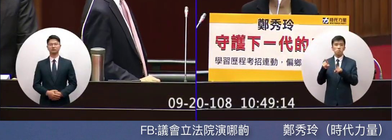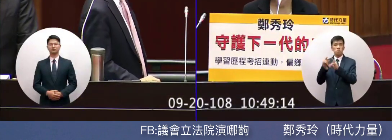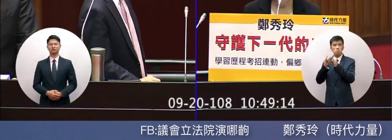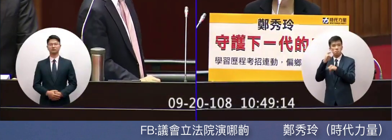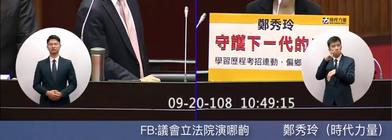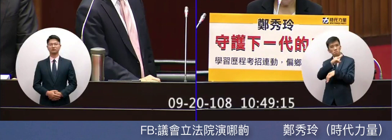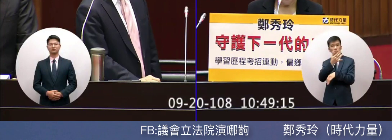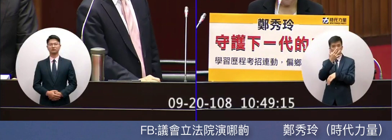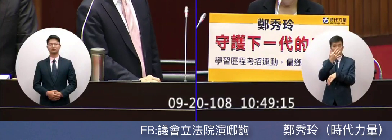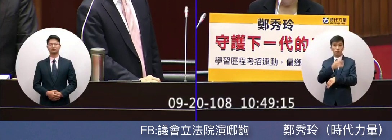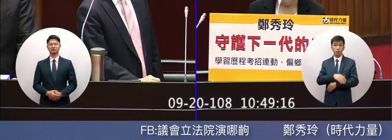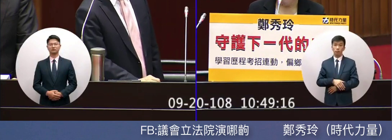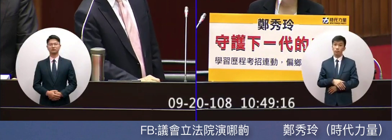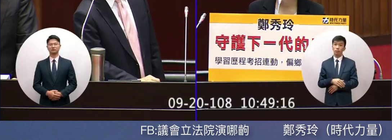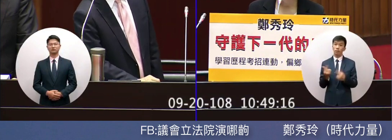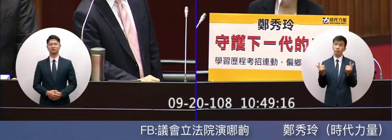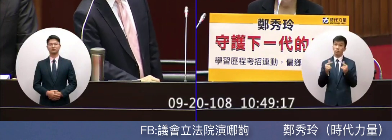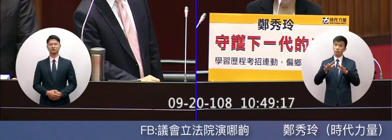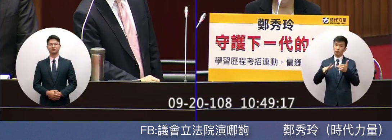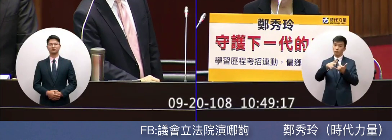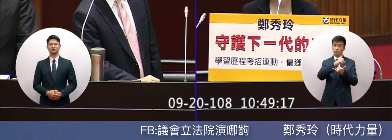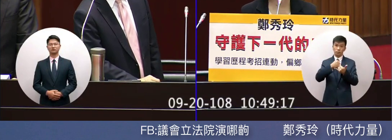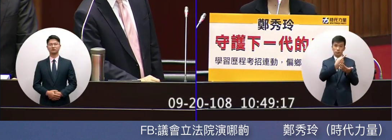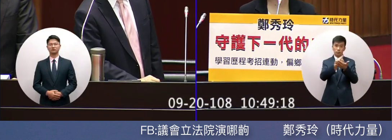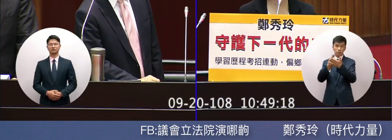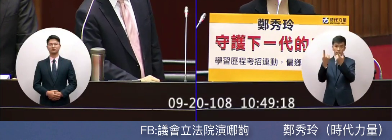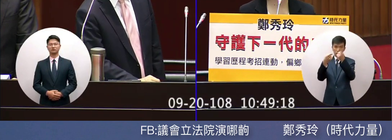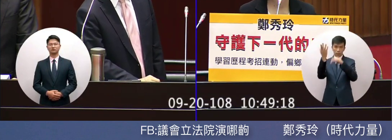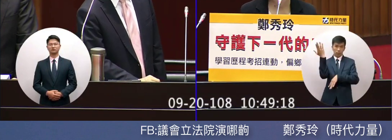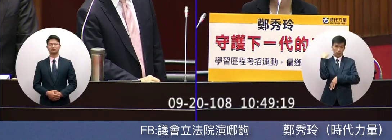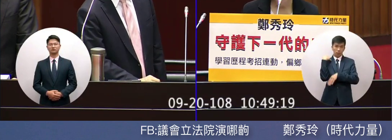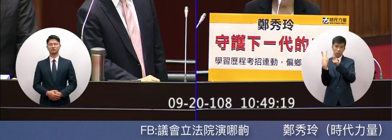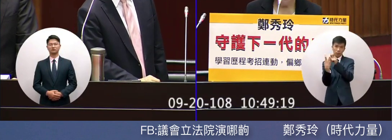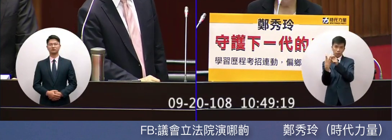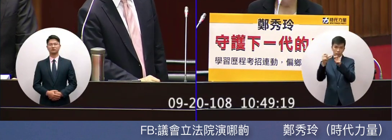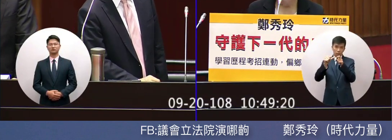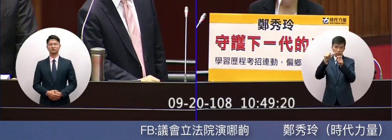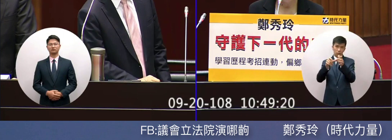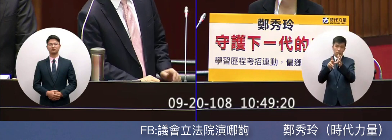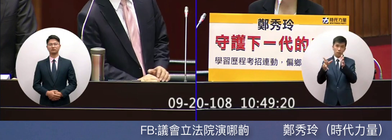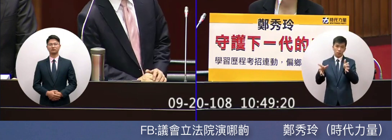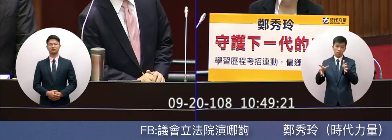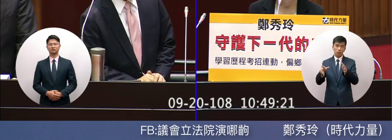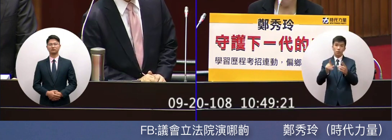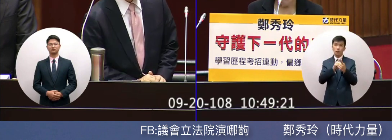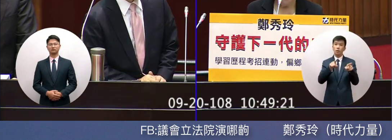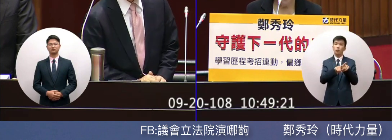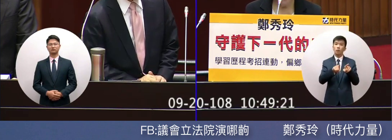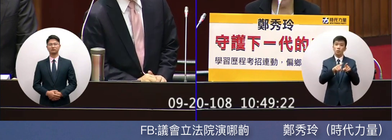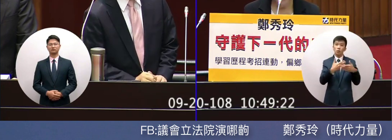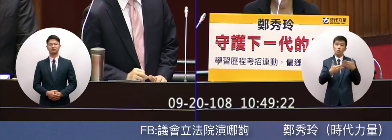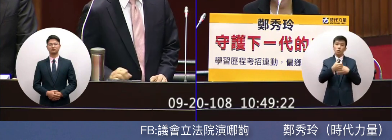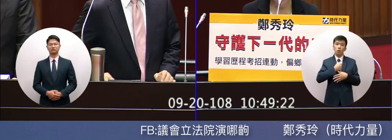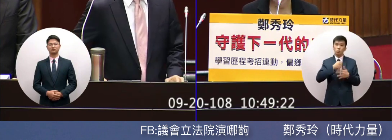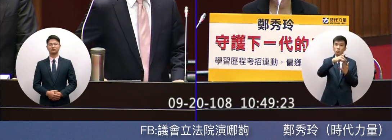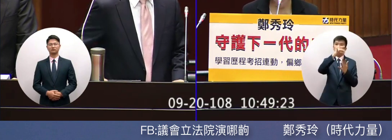解。就根据我们全台湾我们各大学过去25年来推动通识选修教